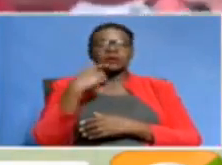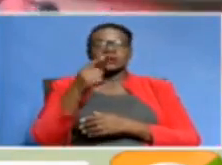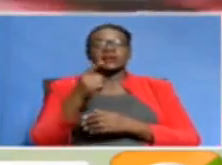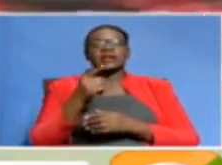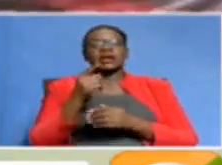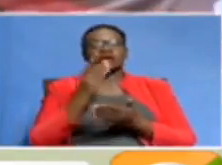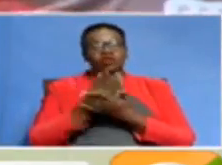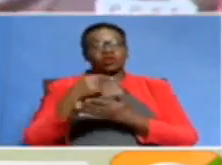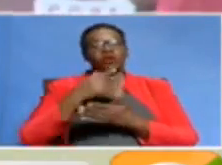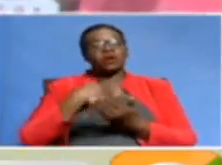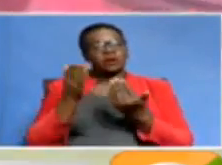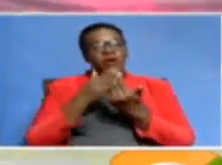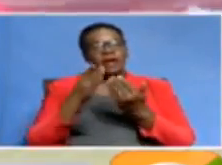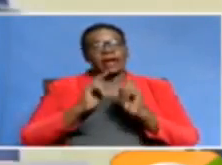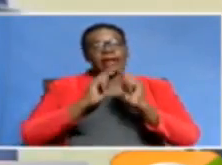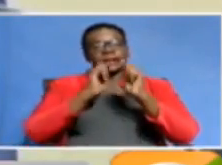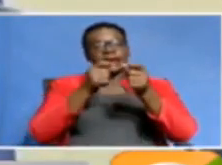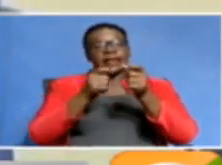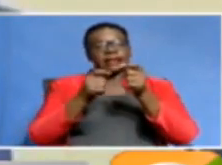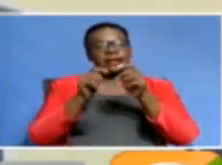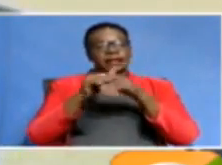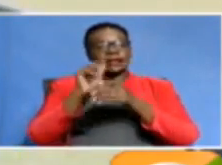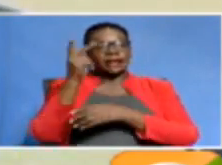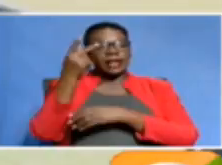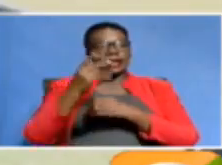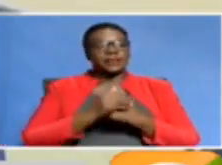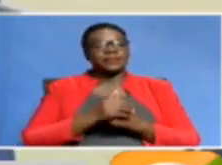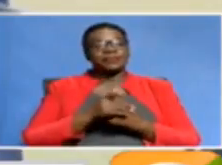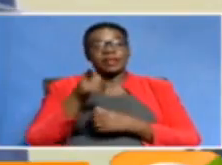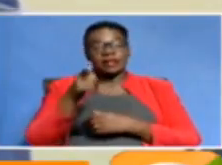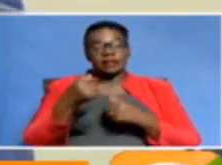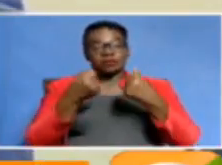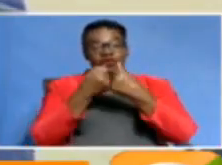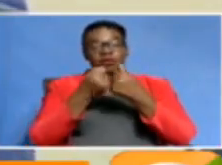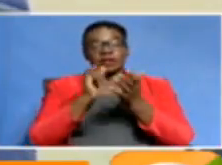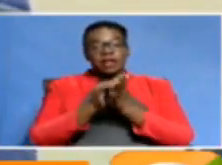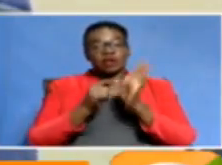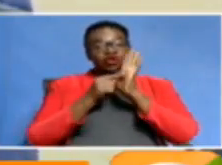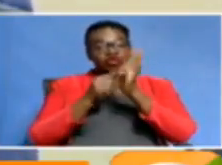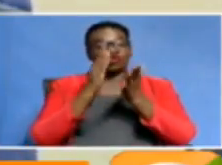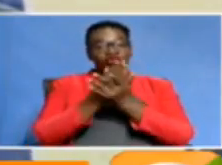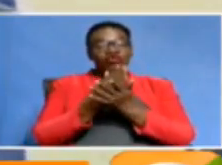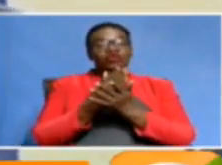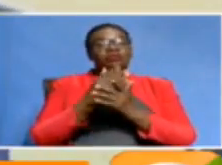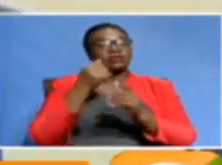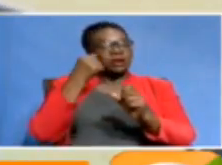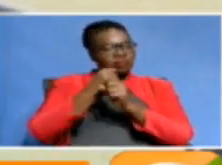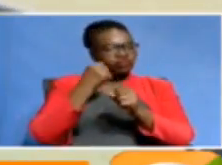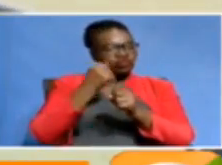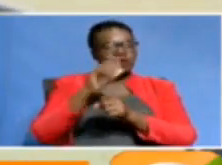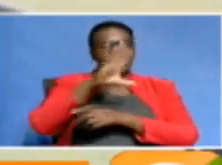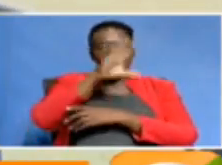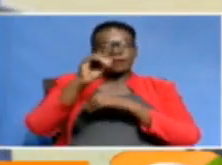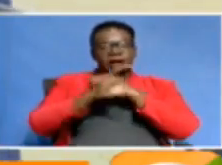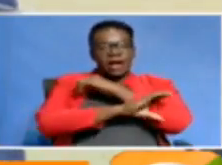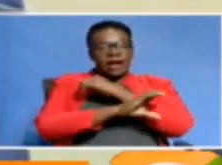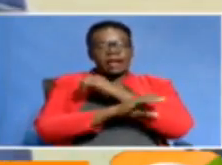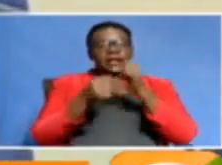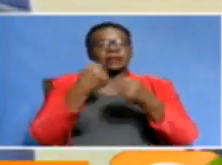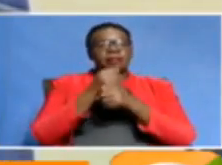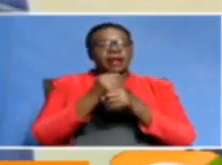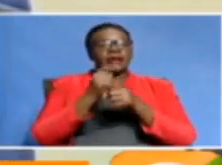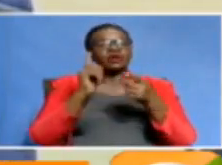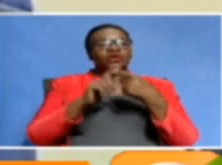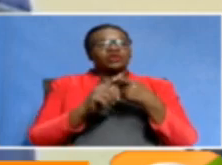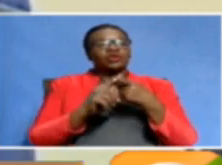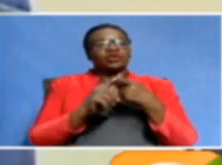vipaji humu nchini. This tournament is a testimony of the efforts the African countries are making towards